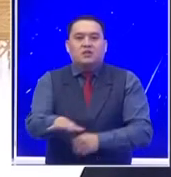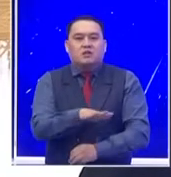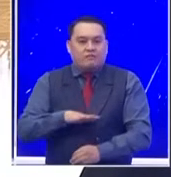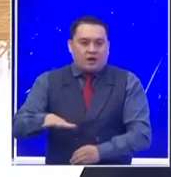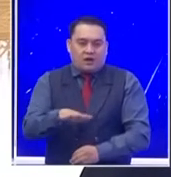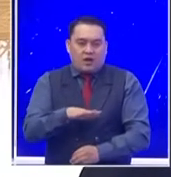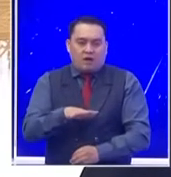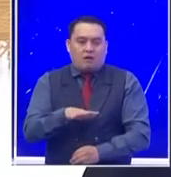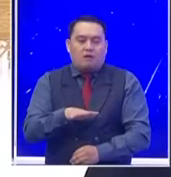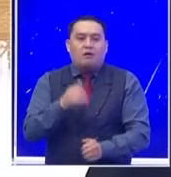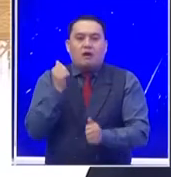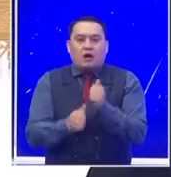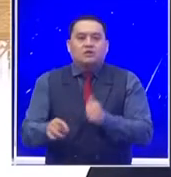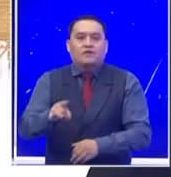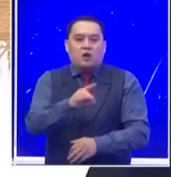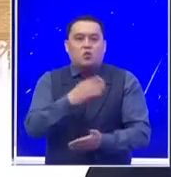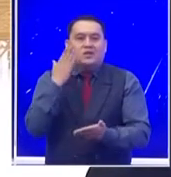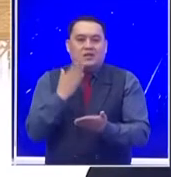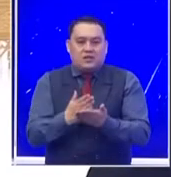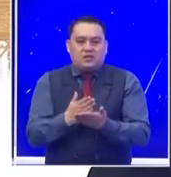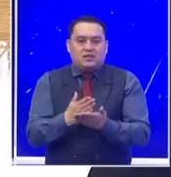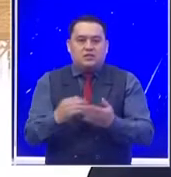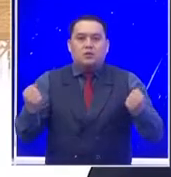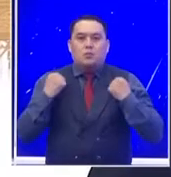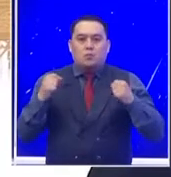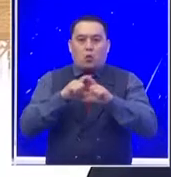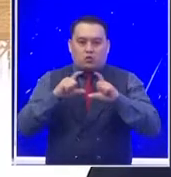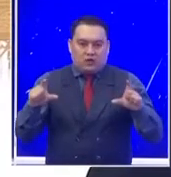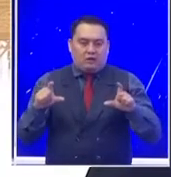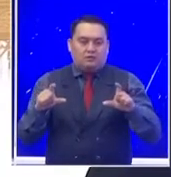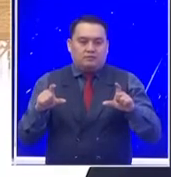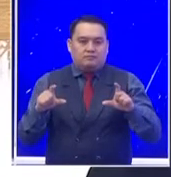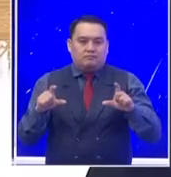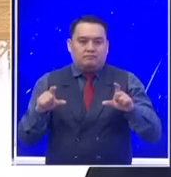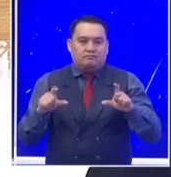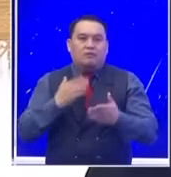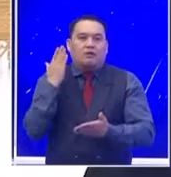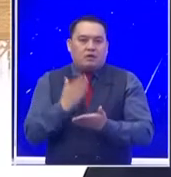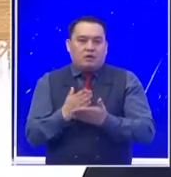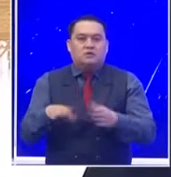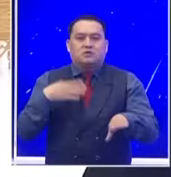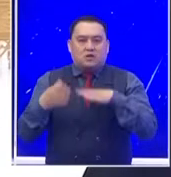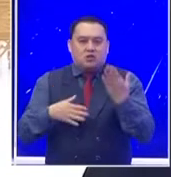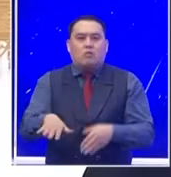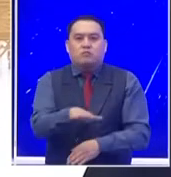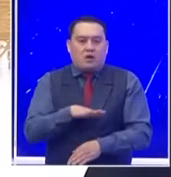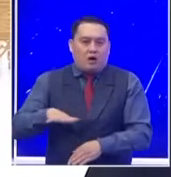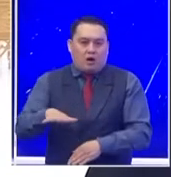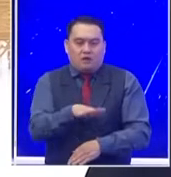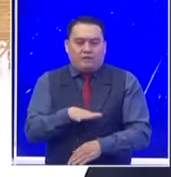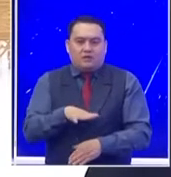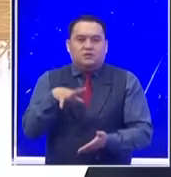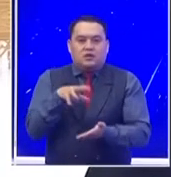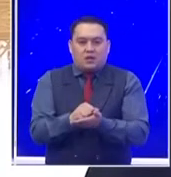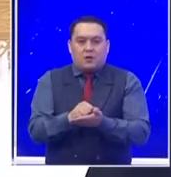сказать каждом районе есть спортзала есть тренировочные площадки workout для